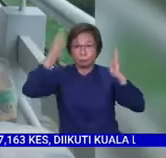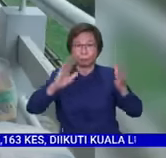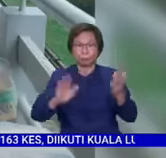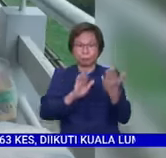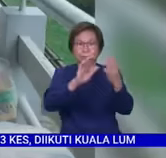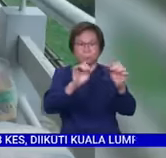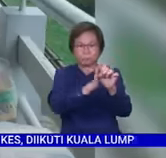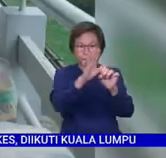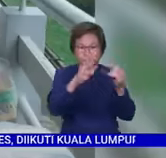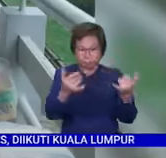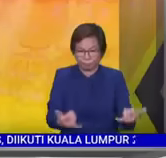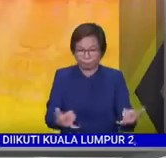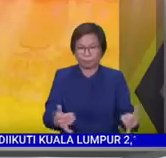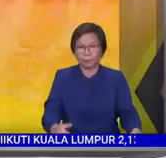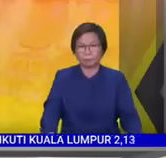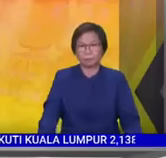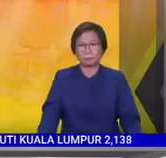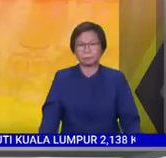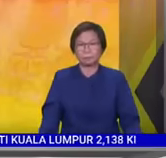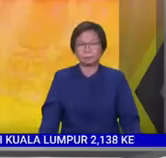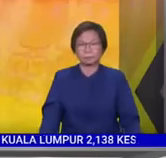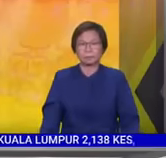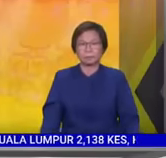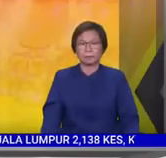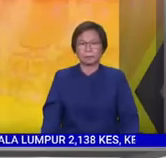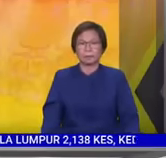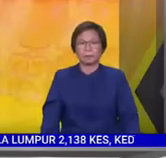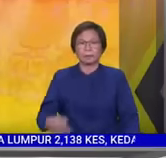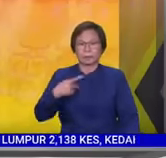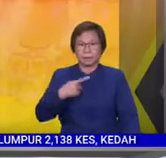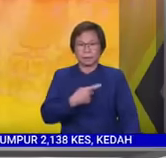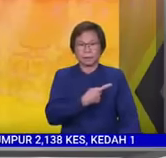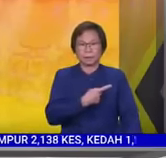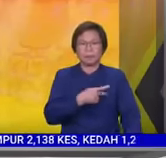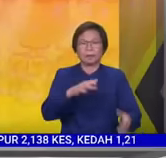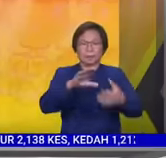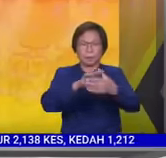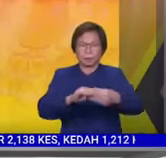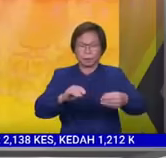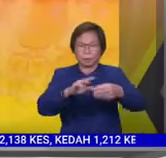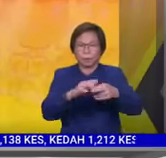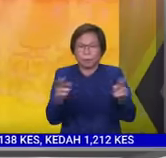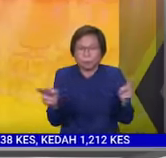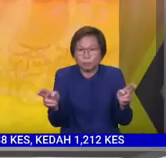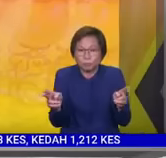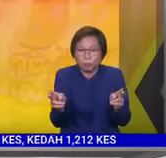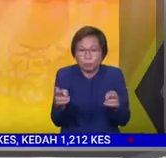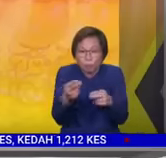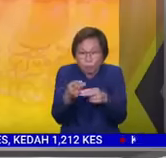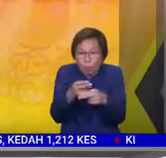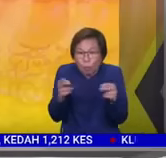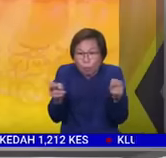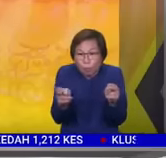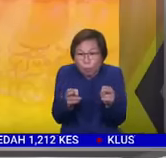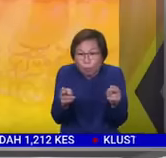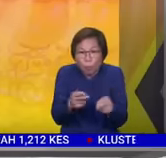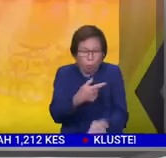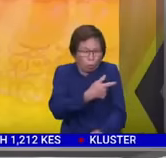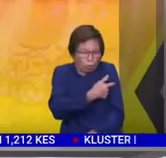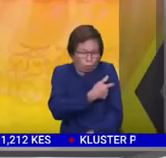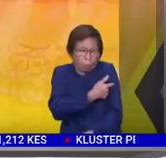pada biqolbi tunables saudara seterusnya kita ikuti ringkasan laporan prestasi Bachsin asy-syaikh